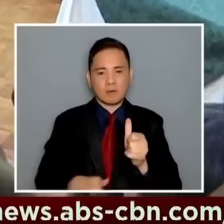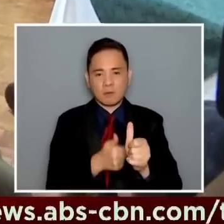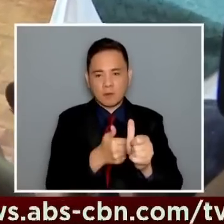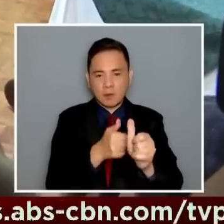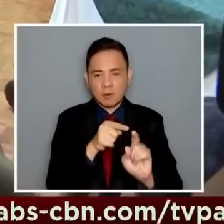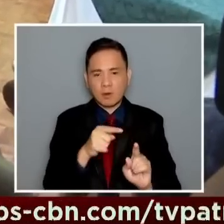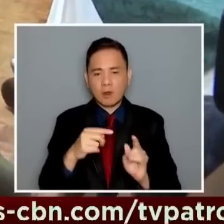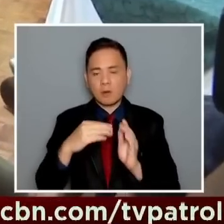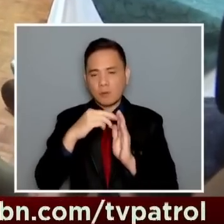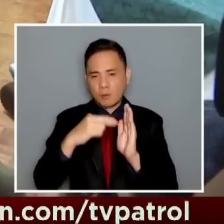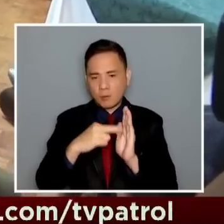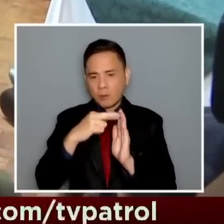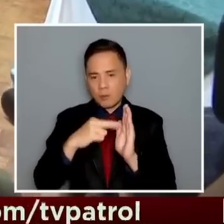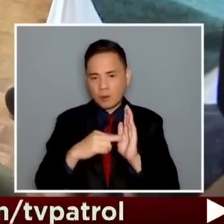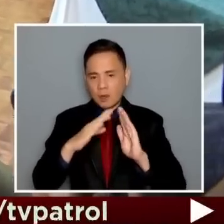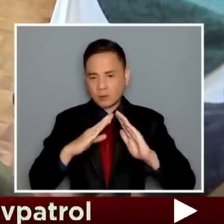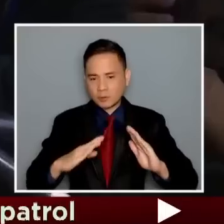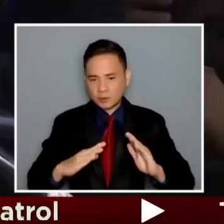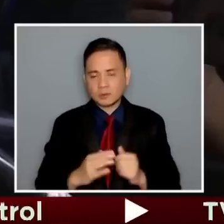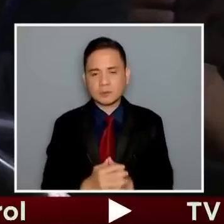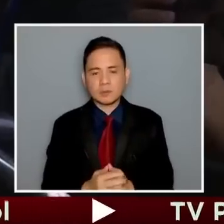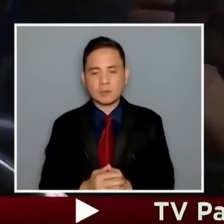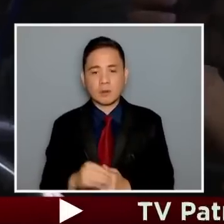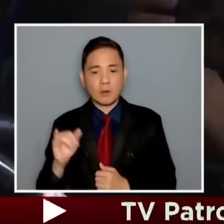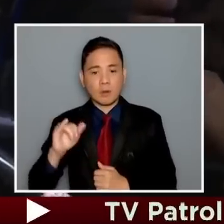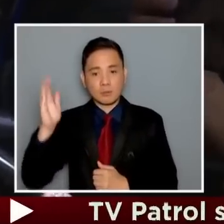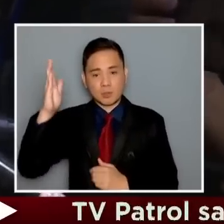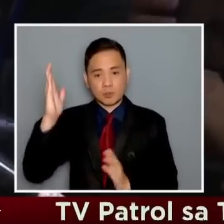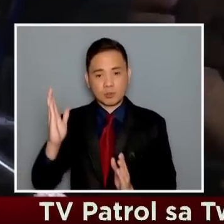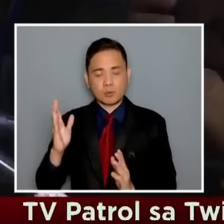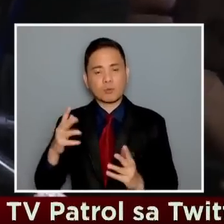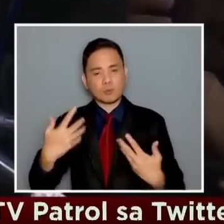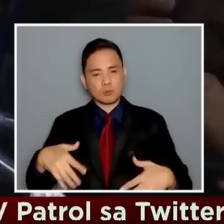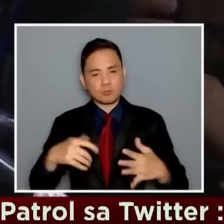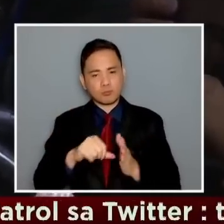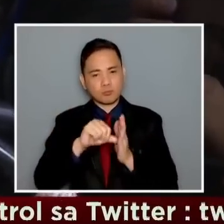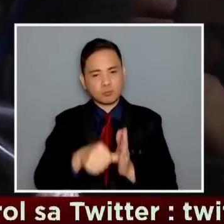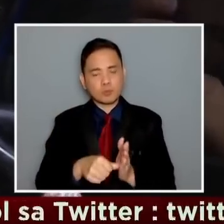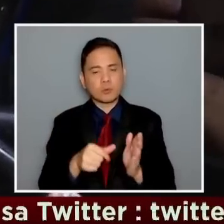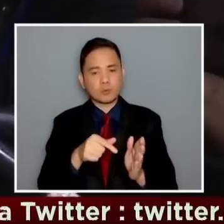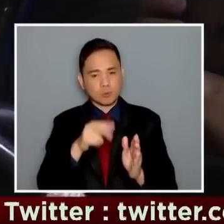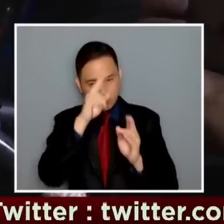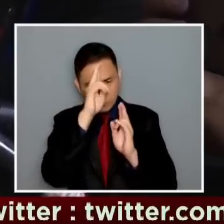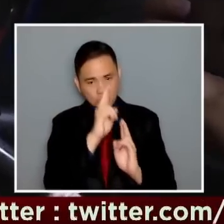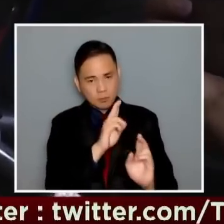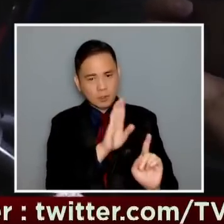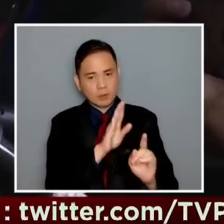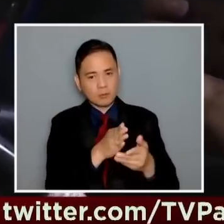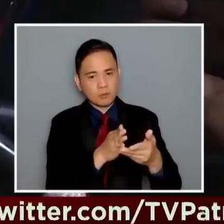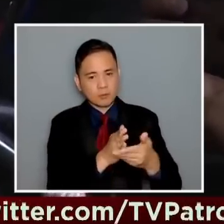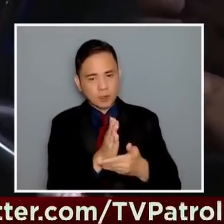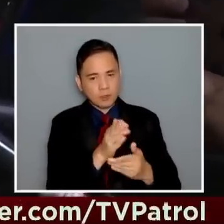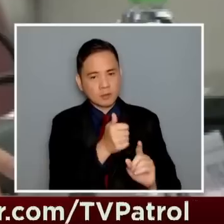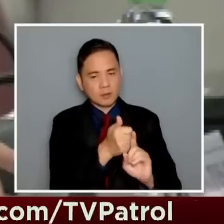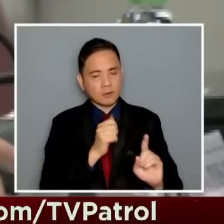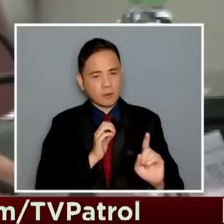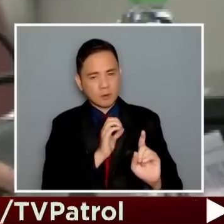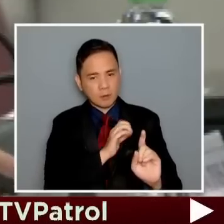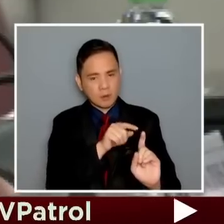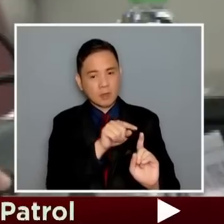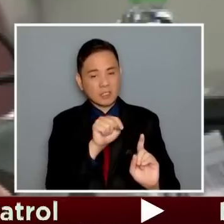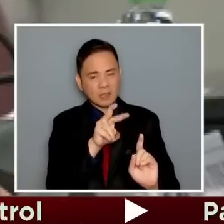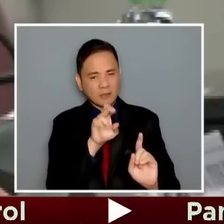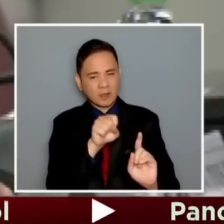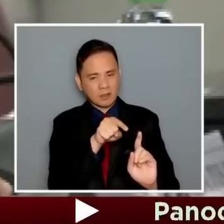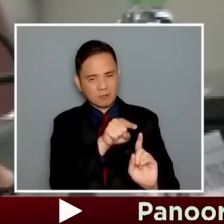ang mga miyembro nito. Tiniyak rin ni Speaker na ginagalang at nirespeto nila ang karapatan ni Congressman Arnulfo Teves bilang kongresista. Kaya binigyan